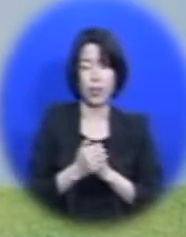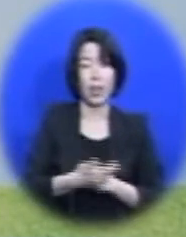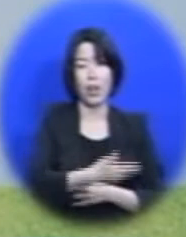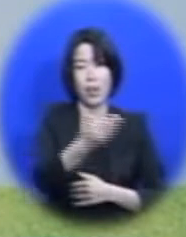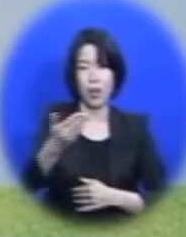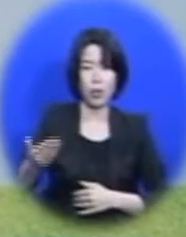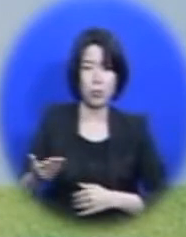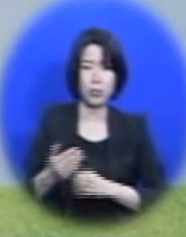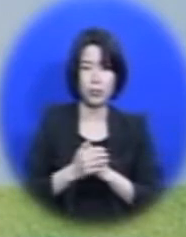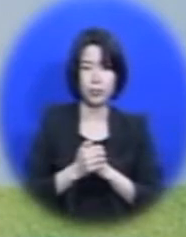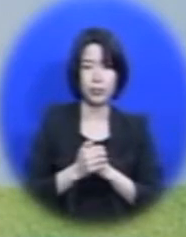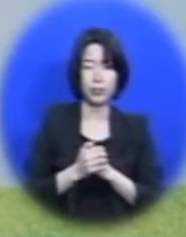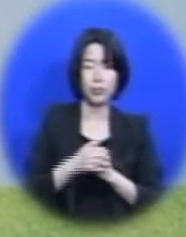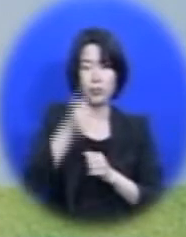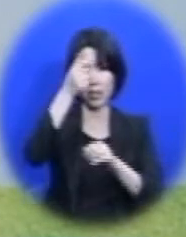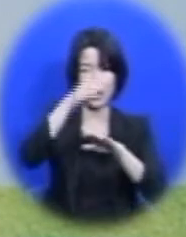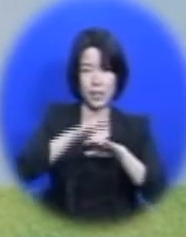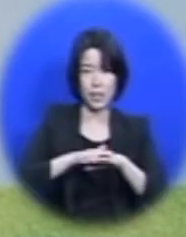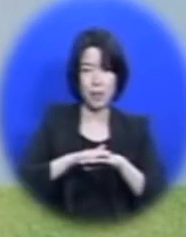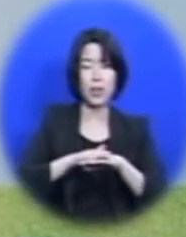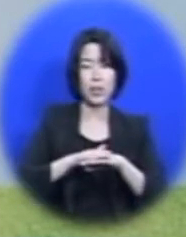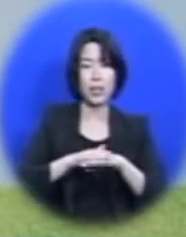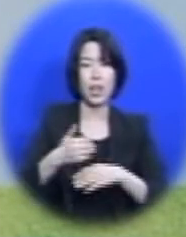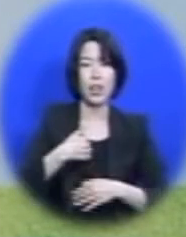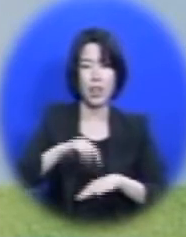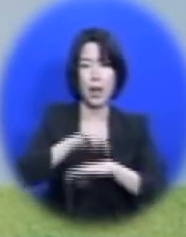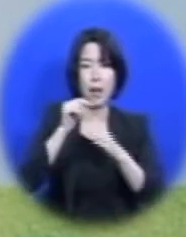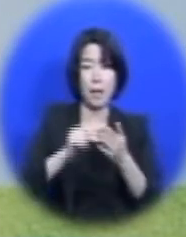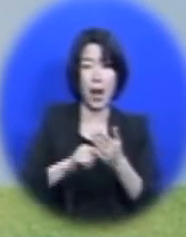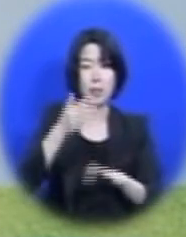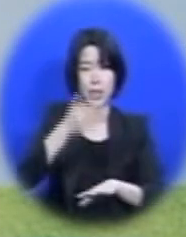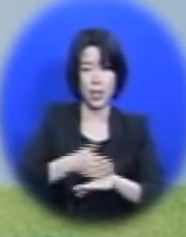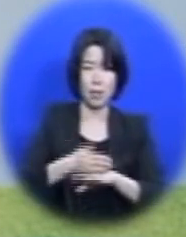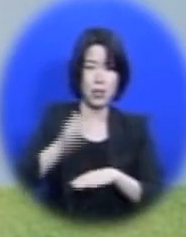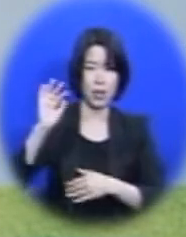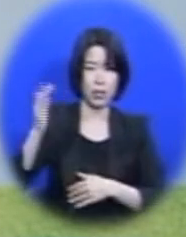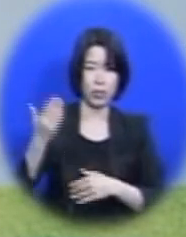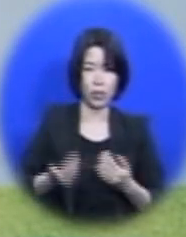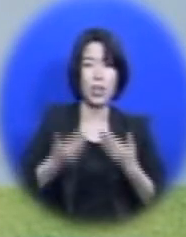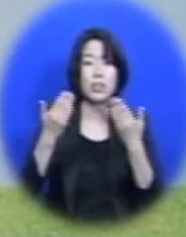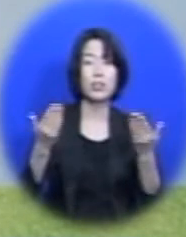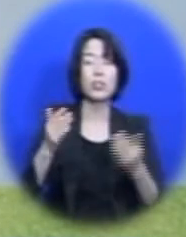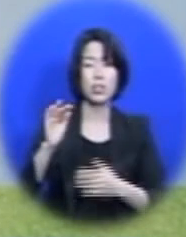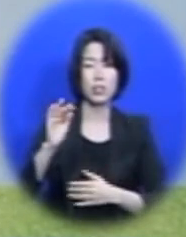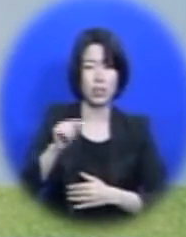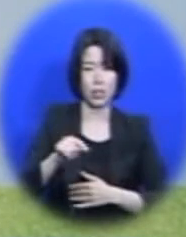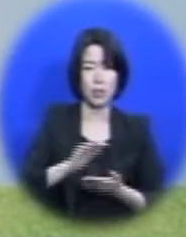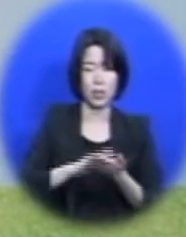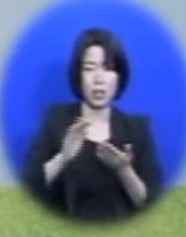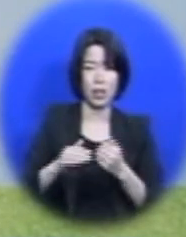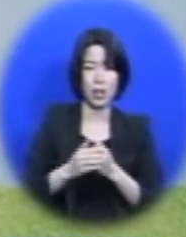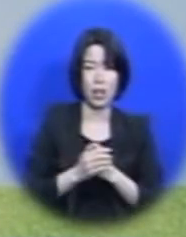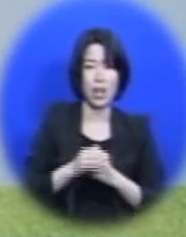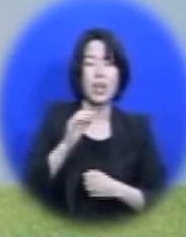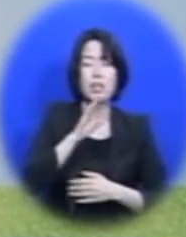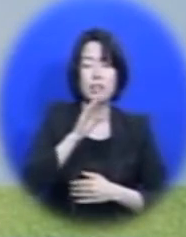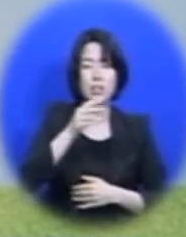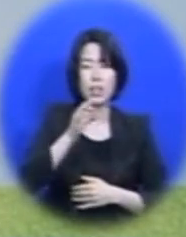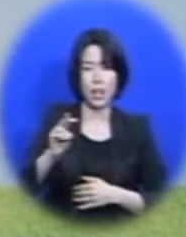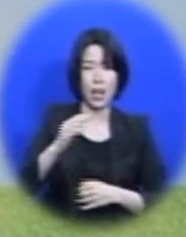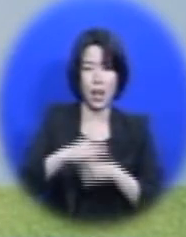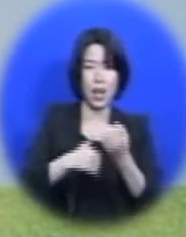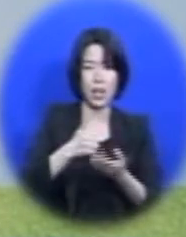여러분, 예배는 내 마음이 감사가 되어야 드려지는 거예요. 그래야 하나님이 받으시는